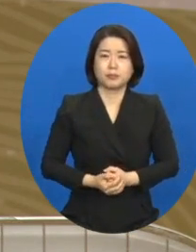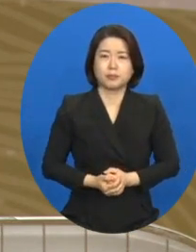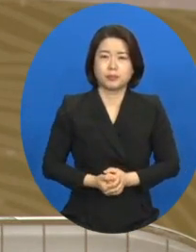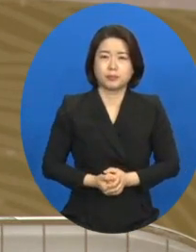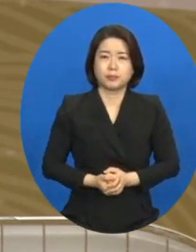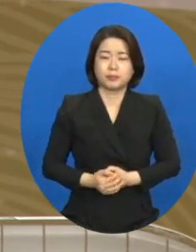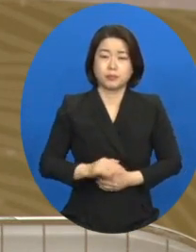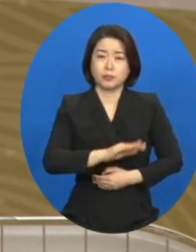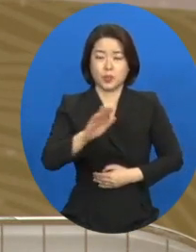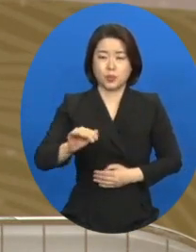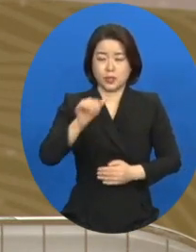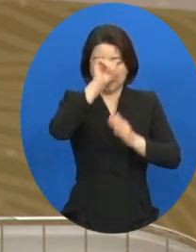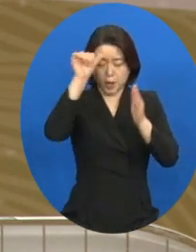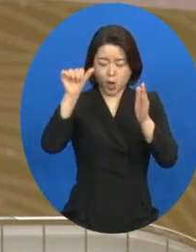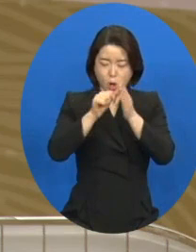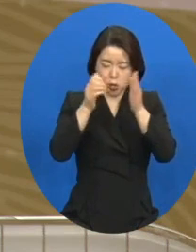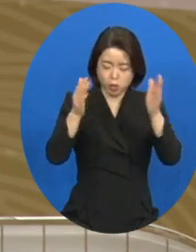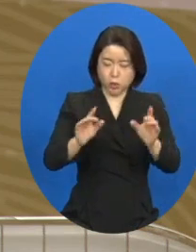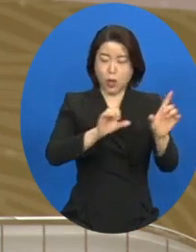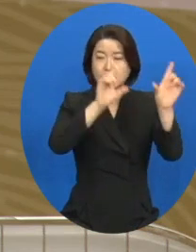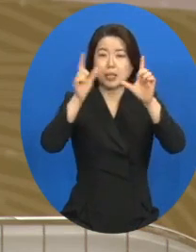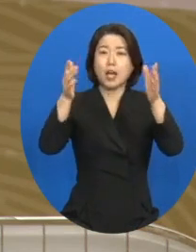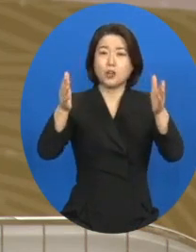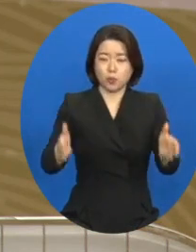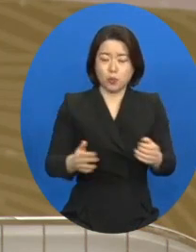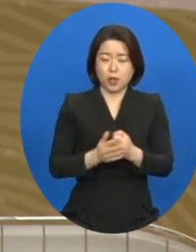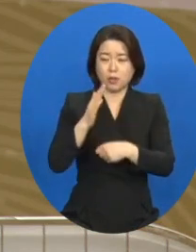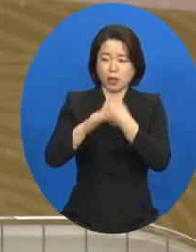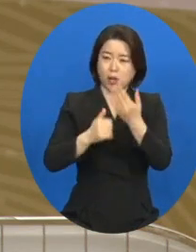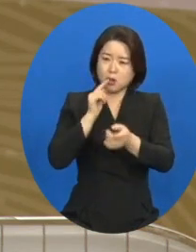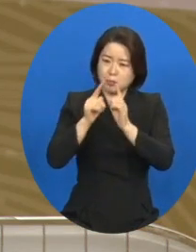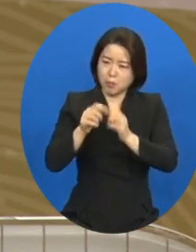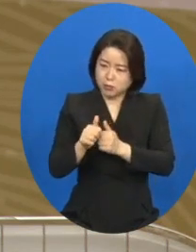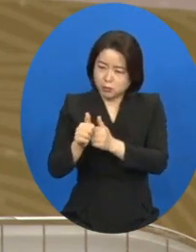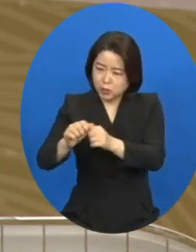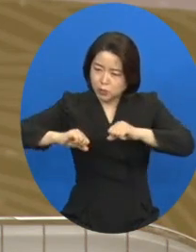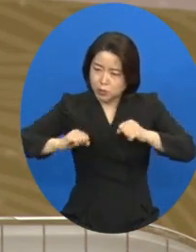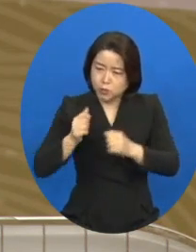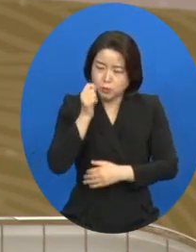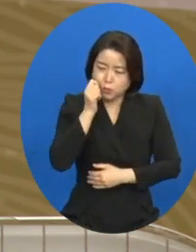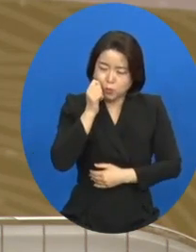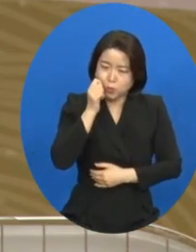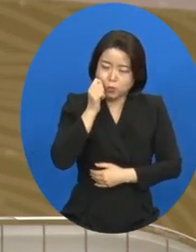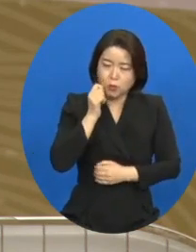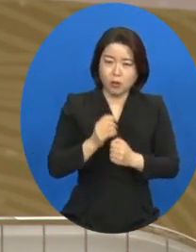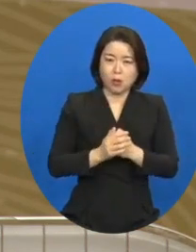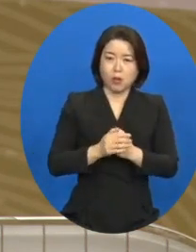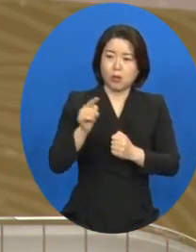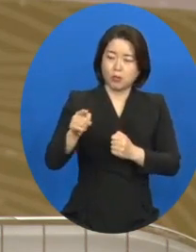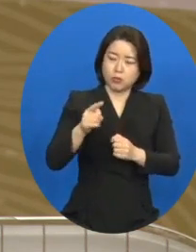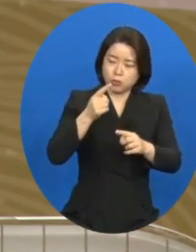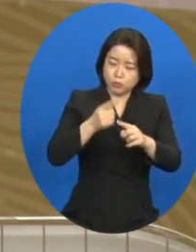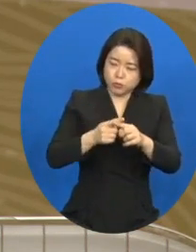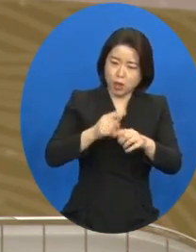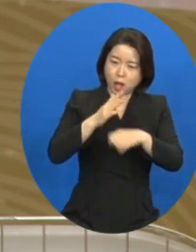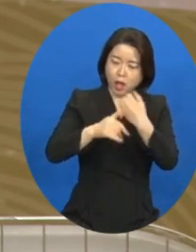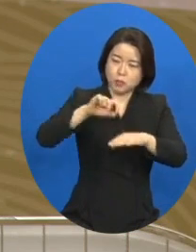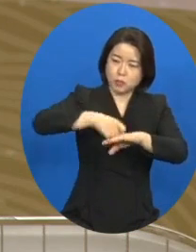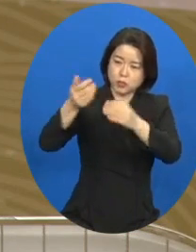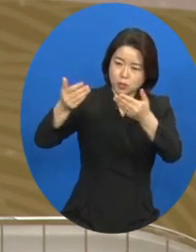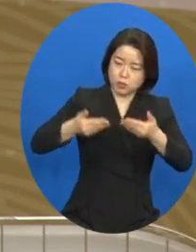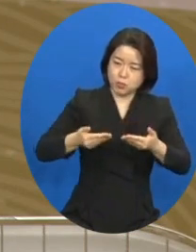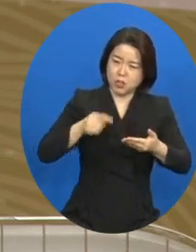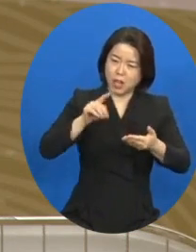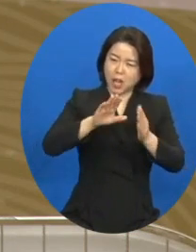우리가 평생 살면서 하나님 말씀대로 못 살고 그러다가 하나님이 징계하시면